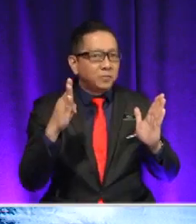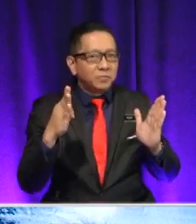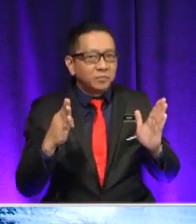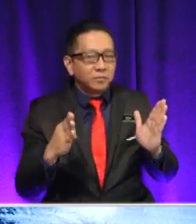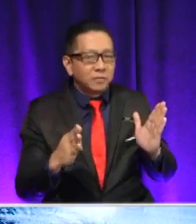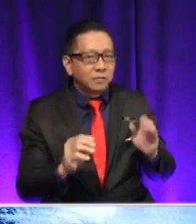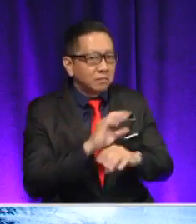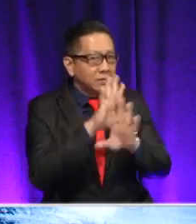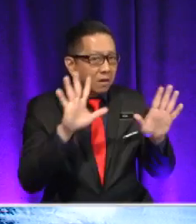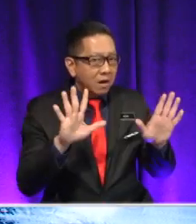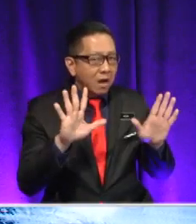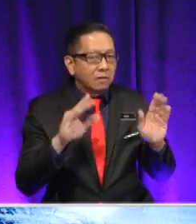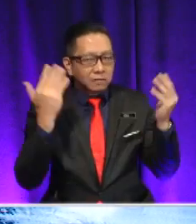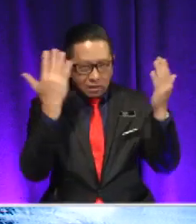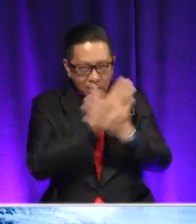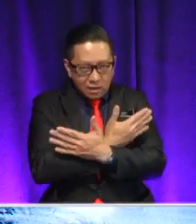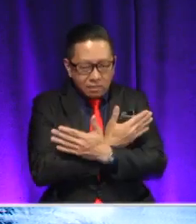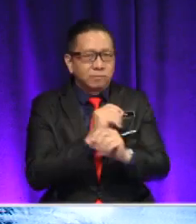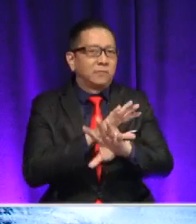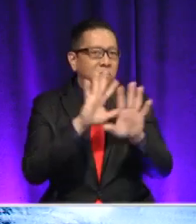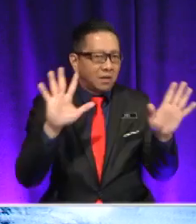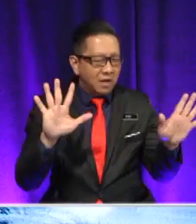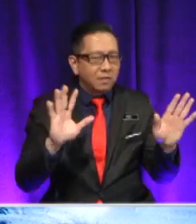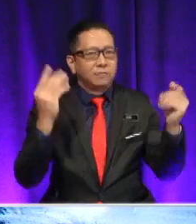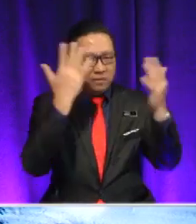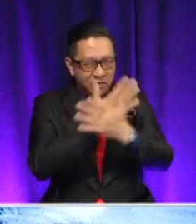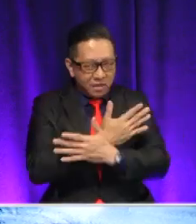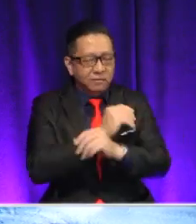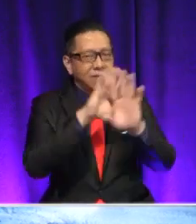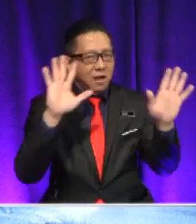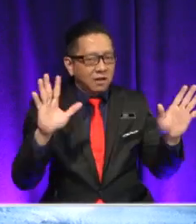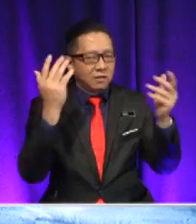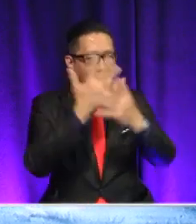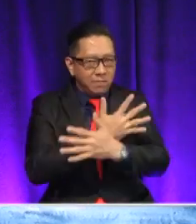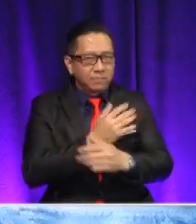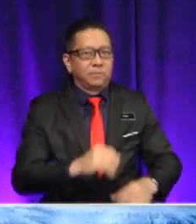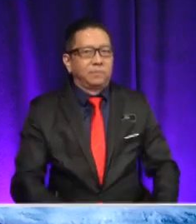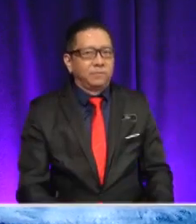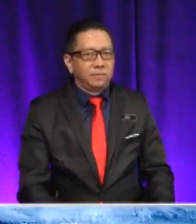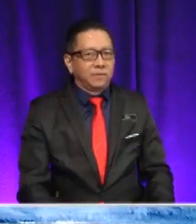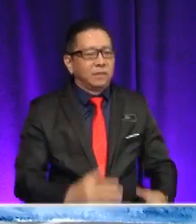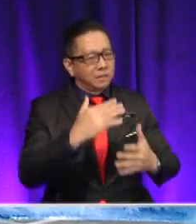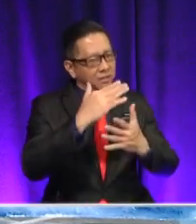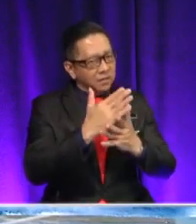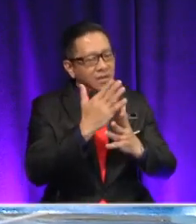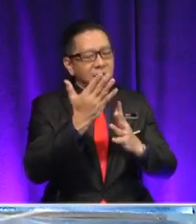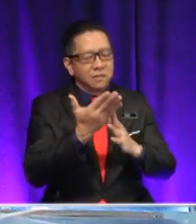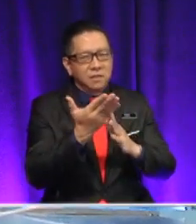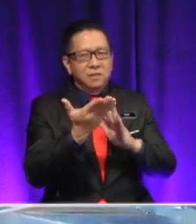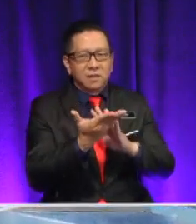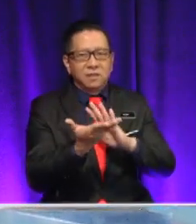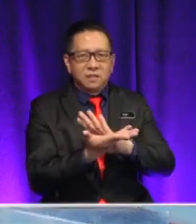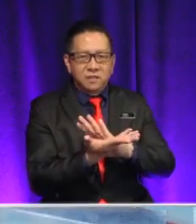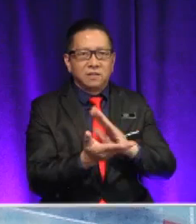terang gelap terang gelap terang gelap yaitu selang sedih oke